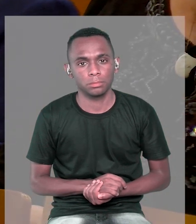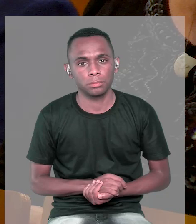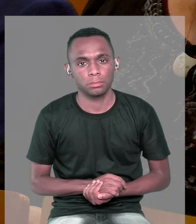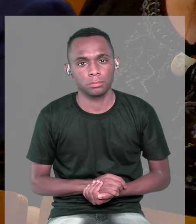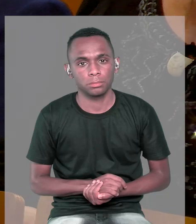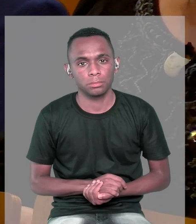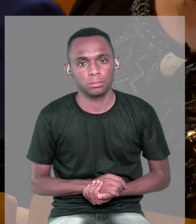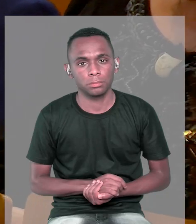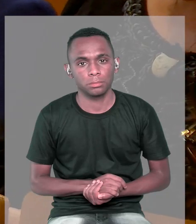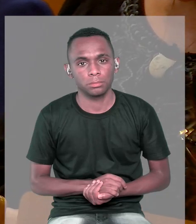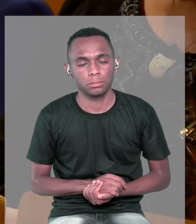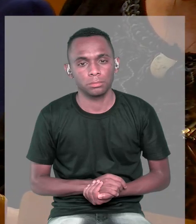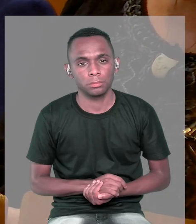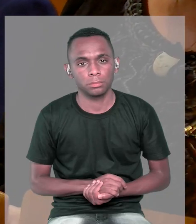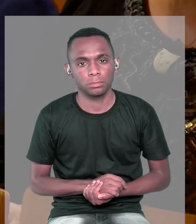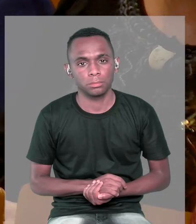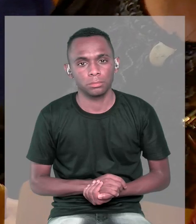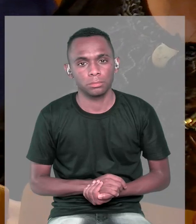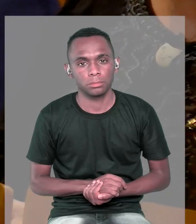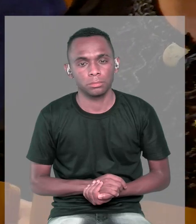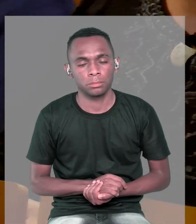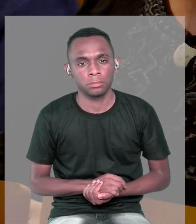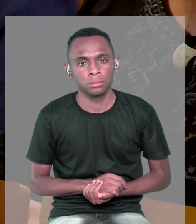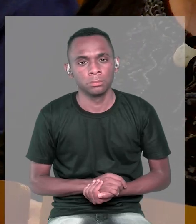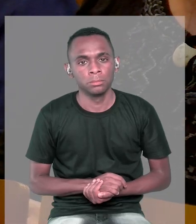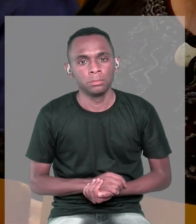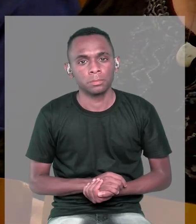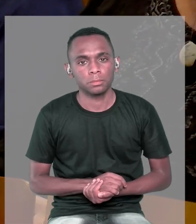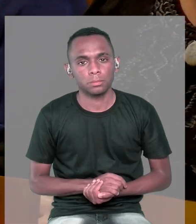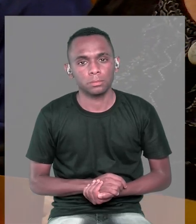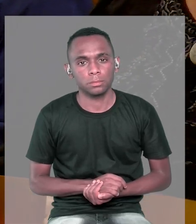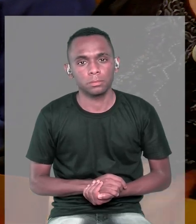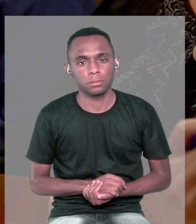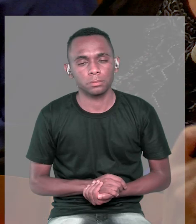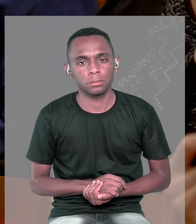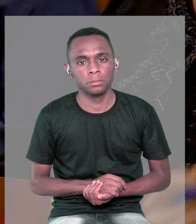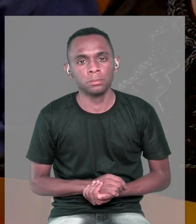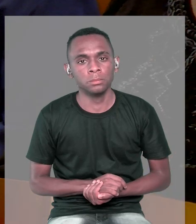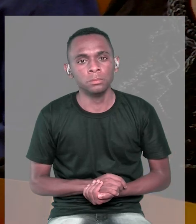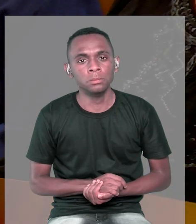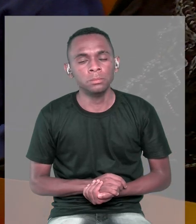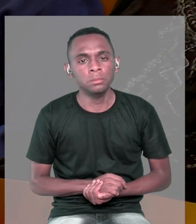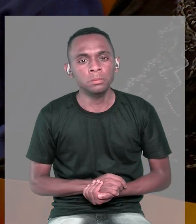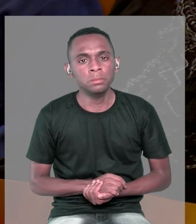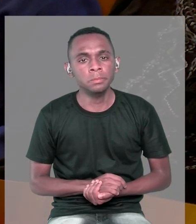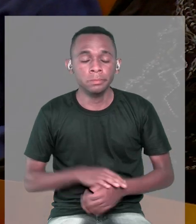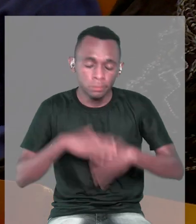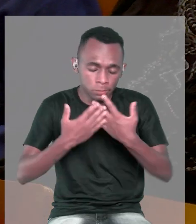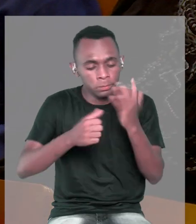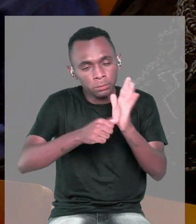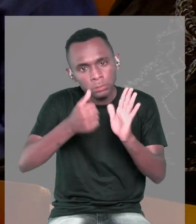Diversos espectadores acompanham a palestra de forma compenetrada. troisièmement. Então a gente tem a